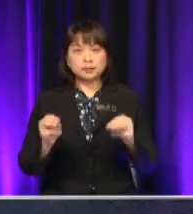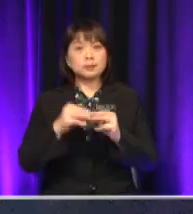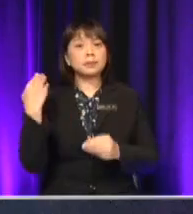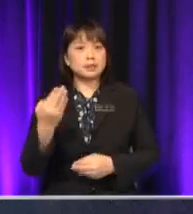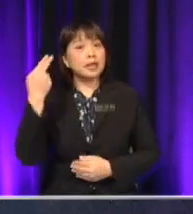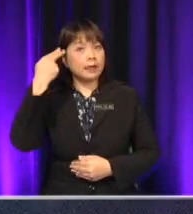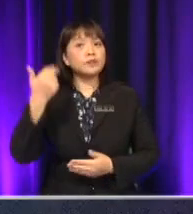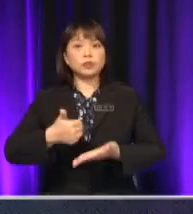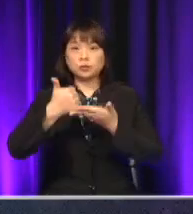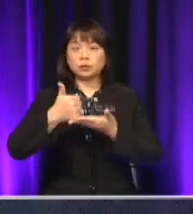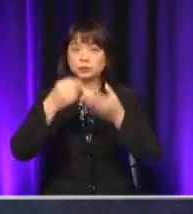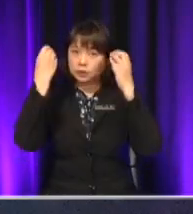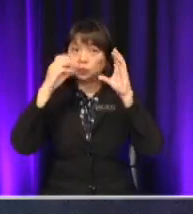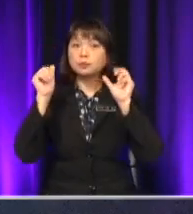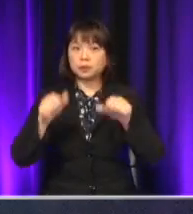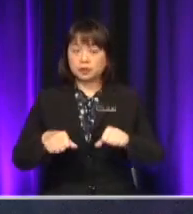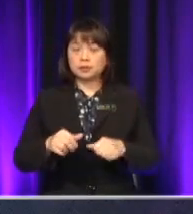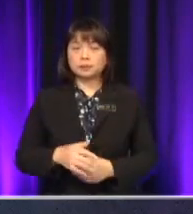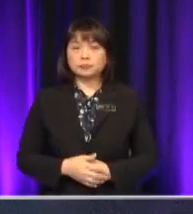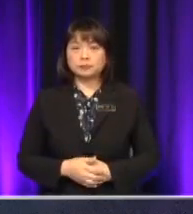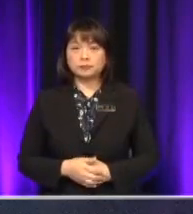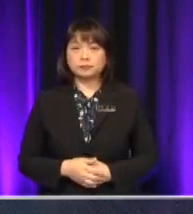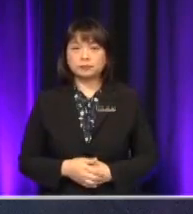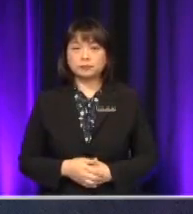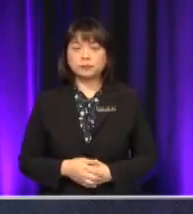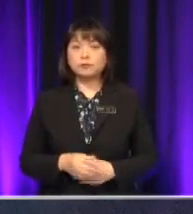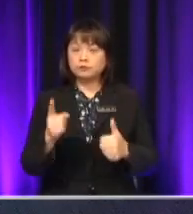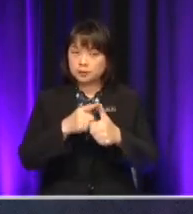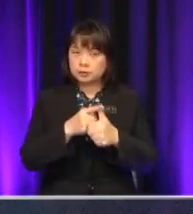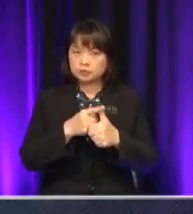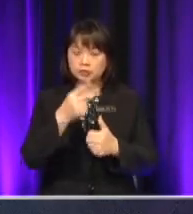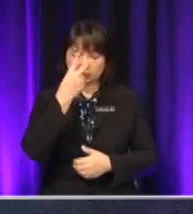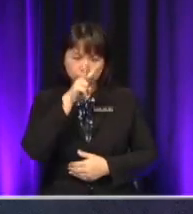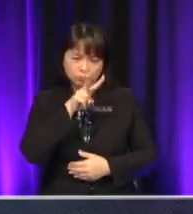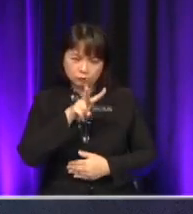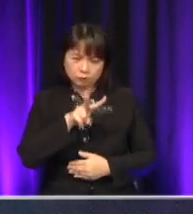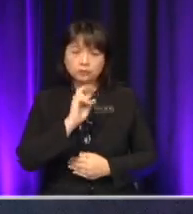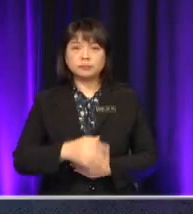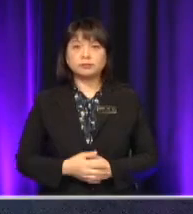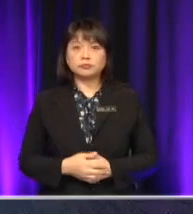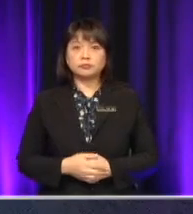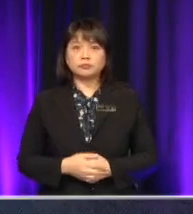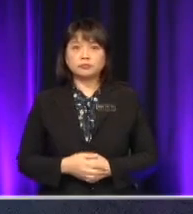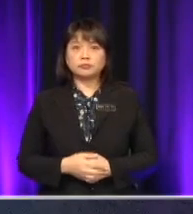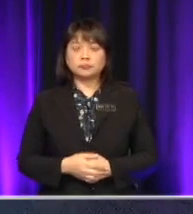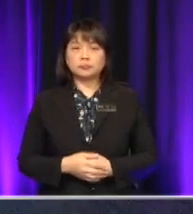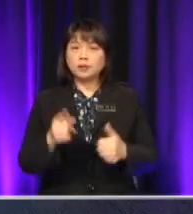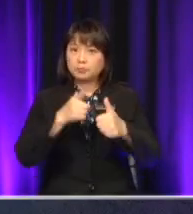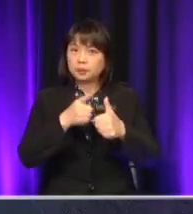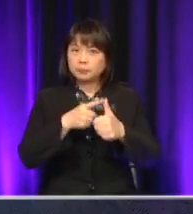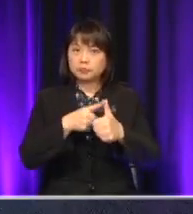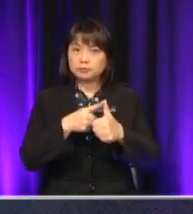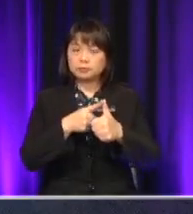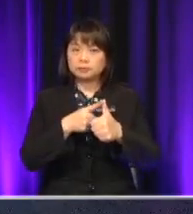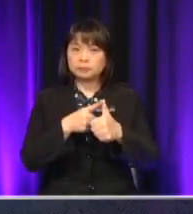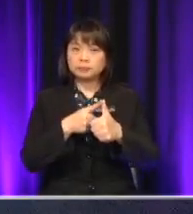Boleh cikgu. Yang saya perhatikan pertama, di sini. iaitu Saya memerhati kan cikgu cakap perhatikan. 9 langkah kaedah saintifik. Yang